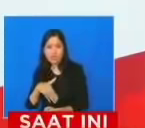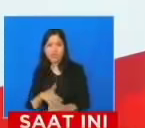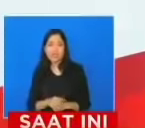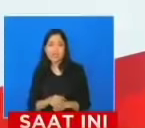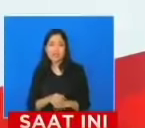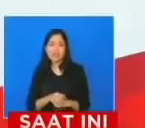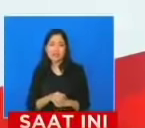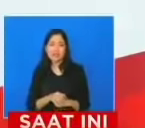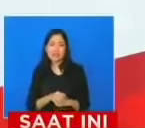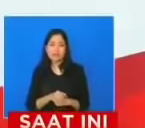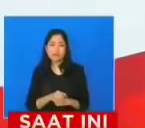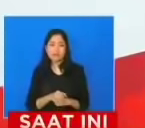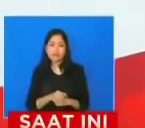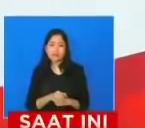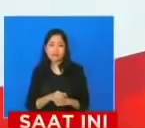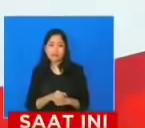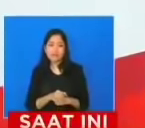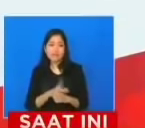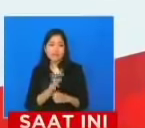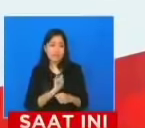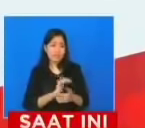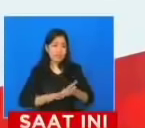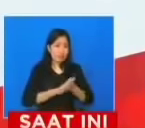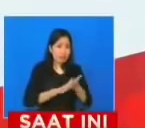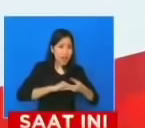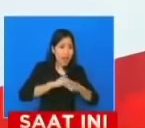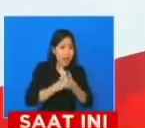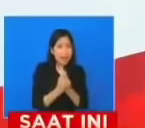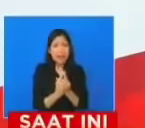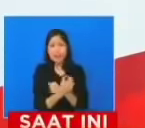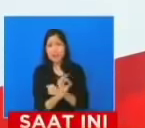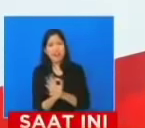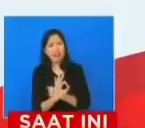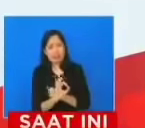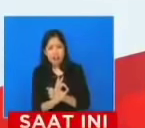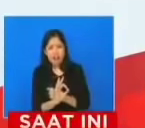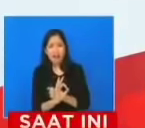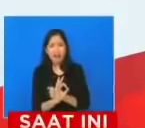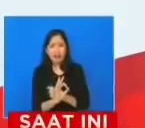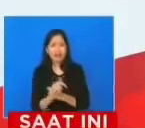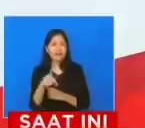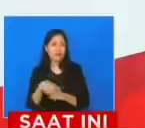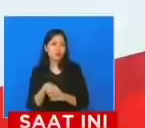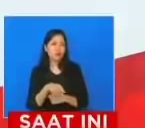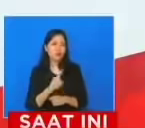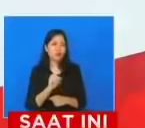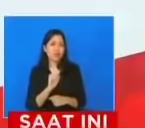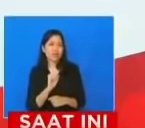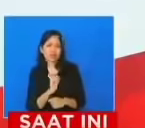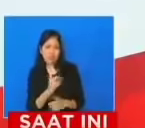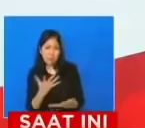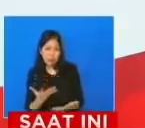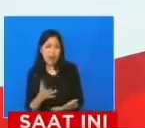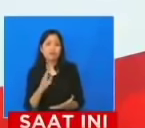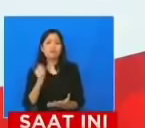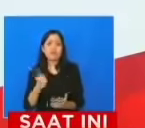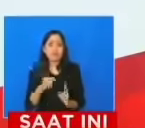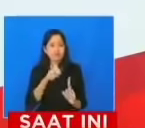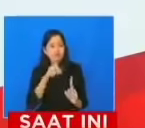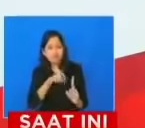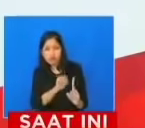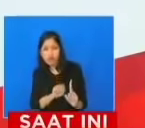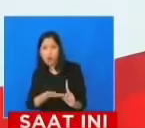mengabaikan untuk tidak rajin mencuci tangan, sehingga akibatnya adalah penularan